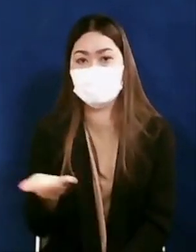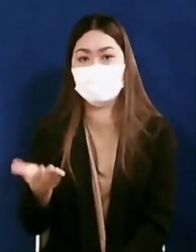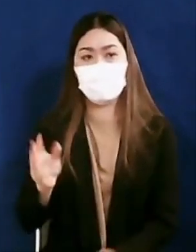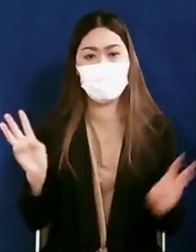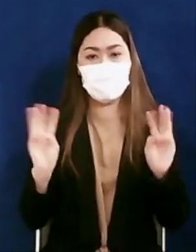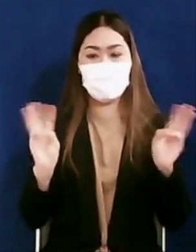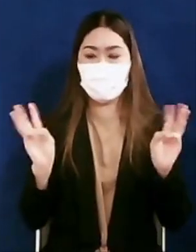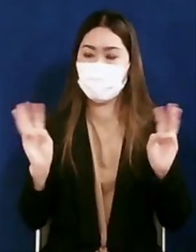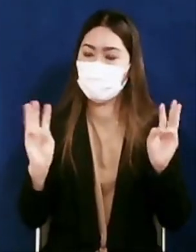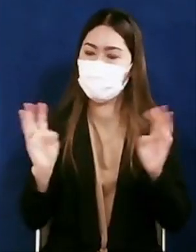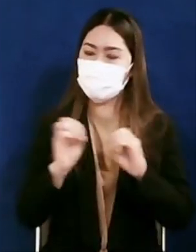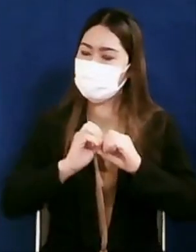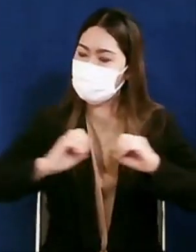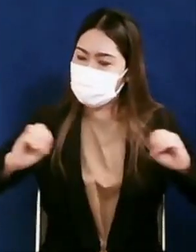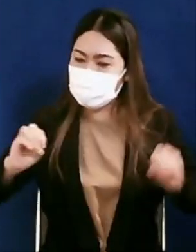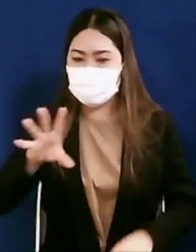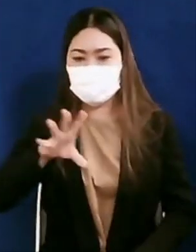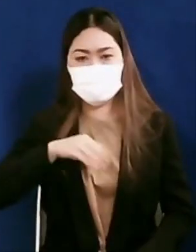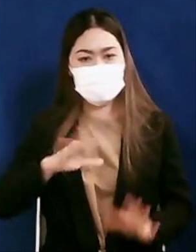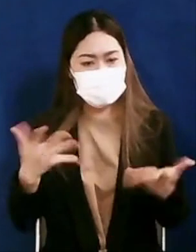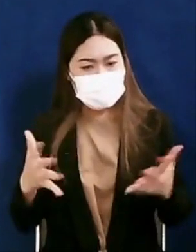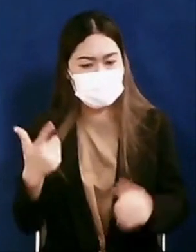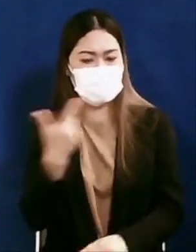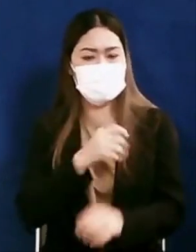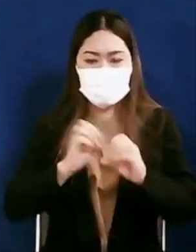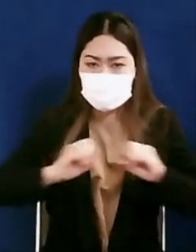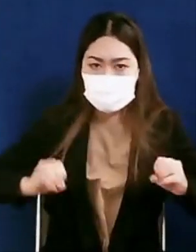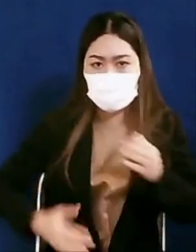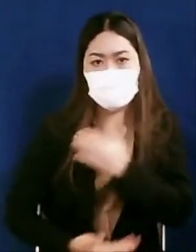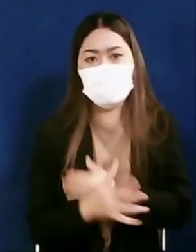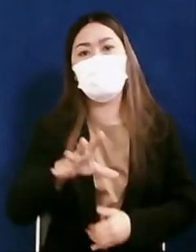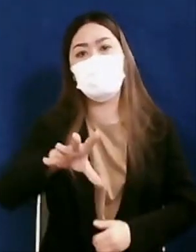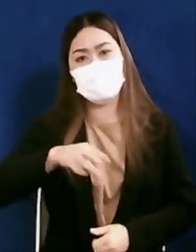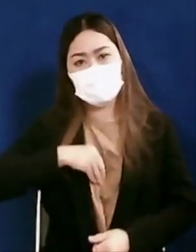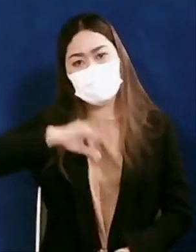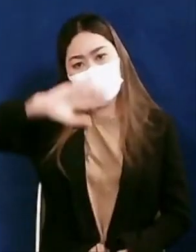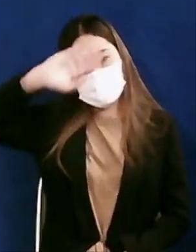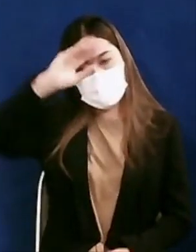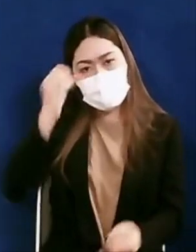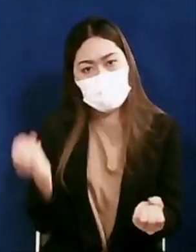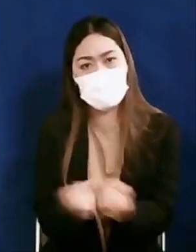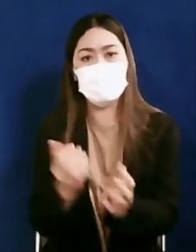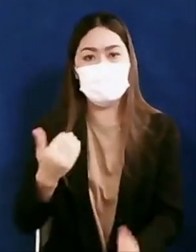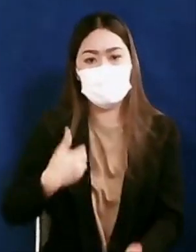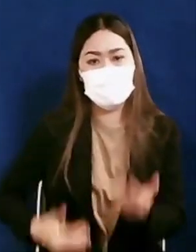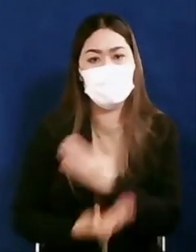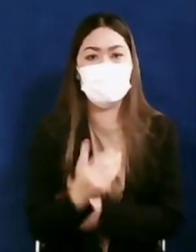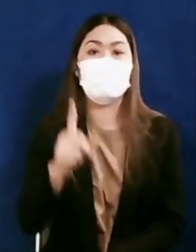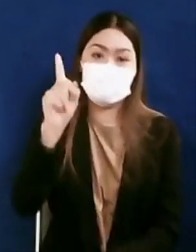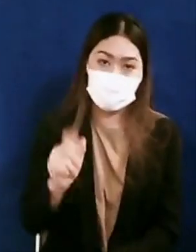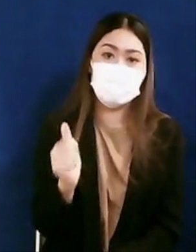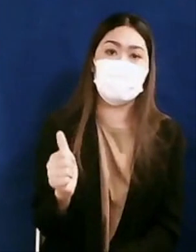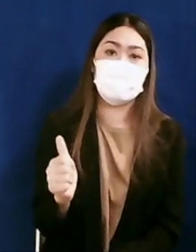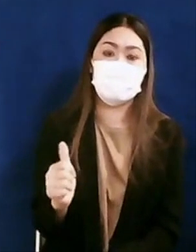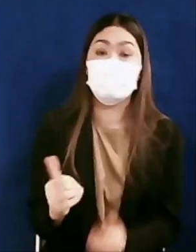บริสุทธิ์ผุดพองเพราะฉะนั้นมีโอกาสติดเชื้อมีโอกาสเกิดอาการรุนแรงแล้วก็มีโอกาสที่จะเสียชีวิตได้นะ